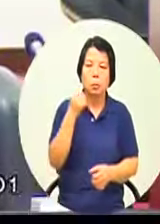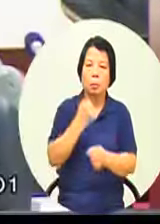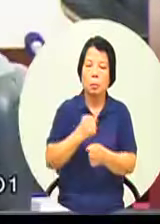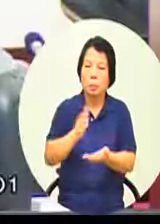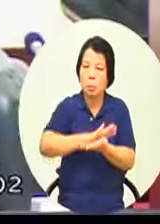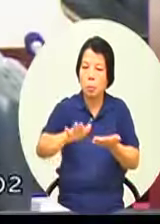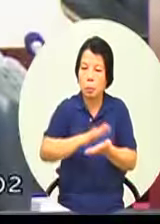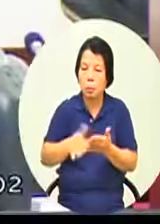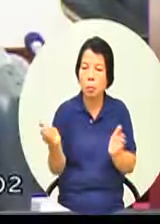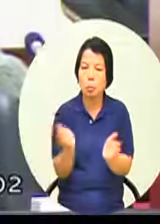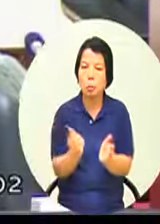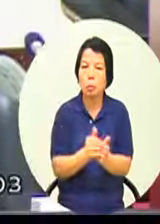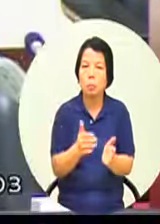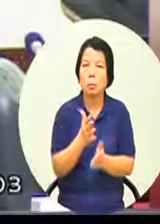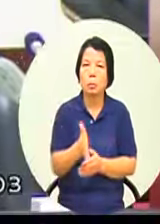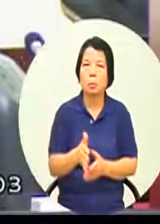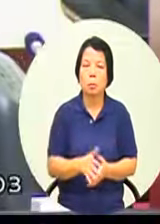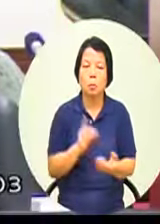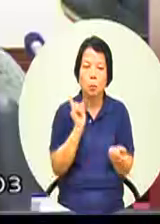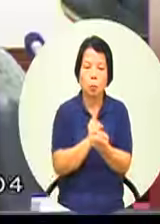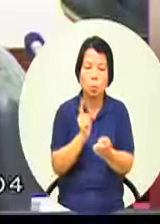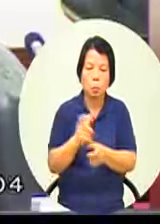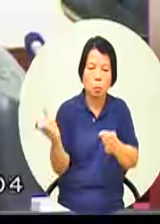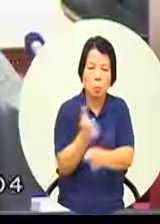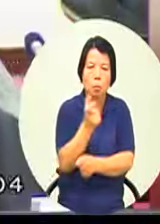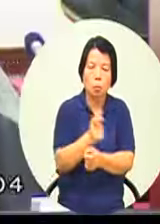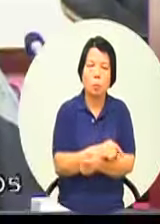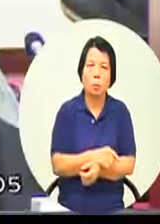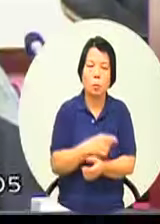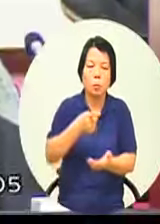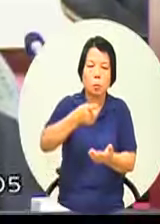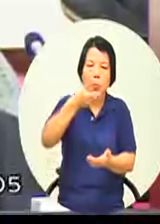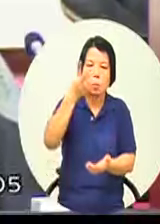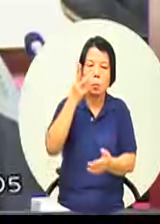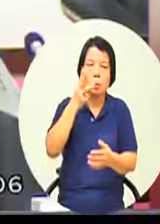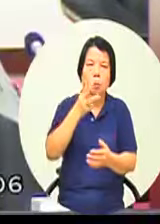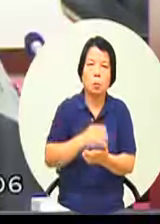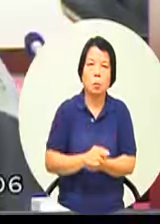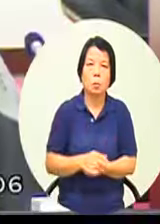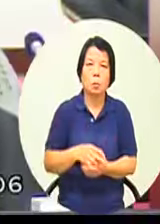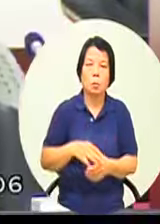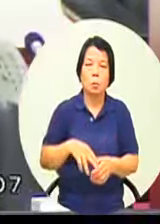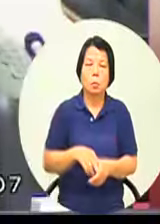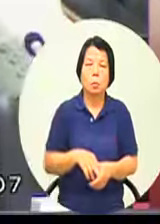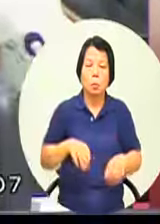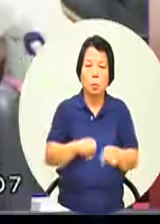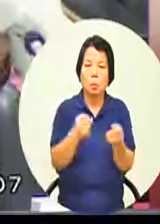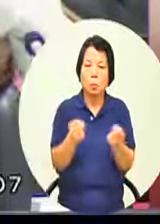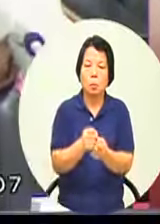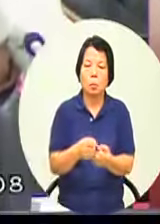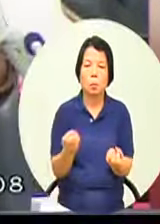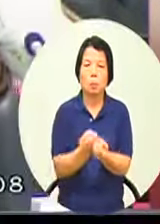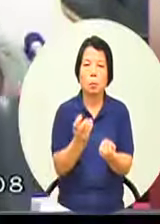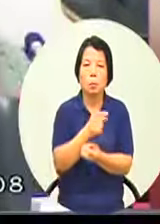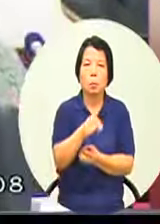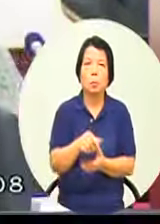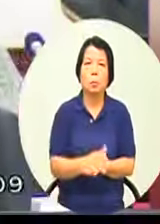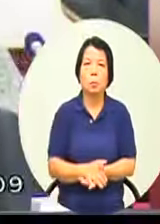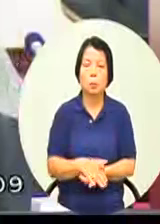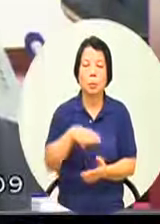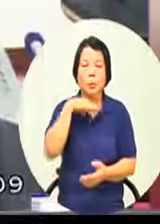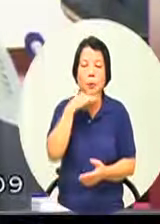了没有？对这个台风的一次一次再一次的一个产生，等一下